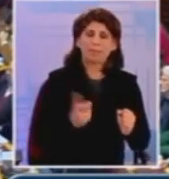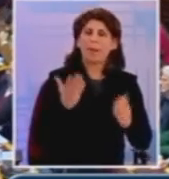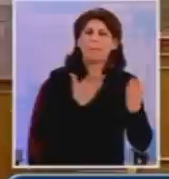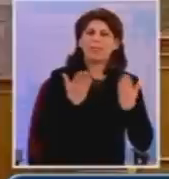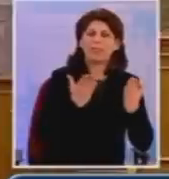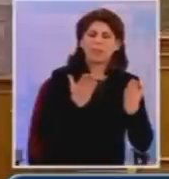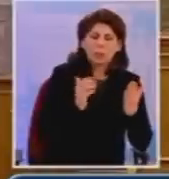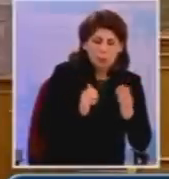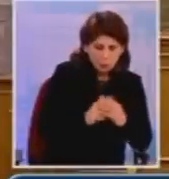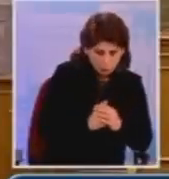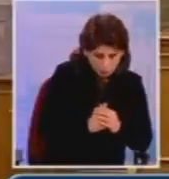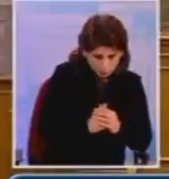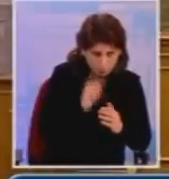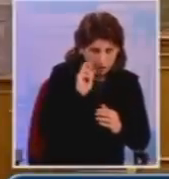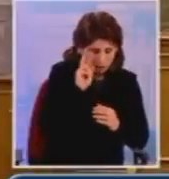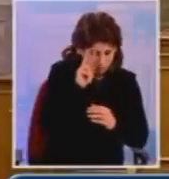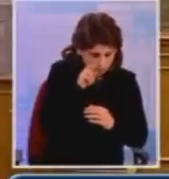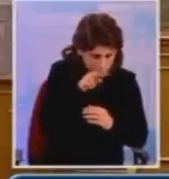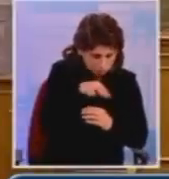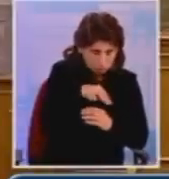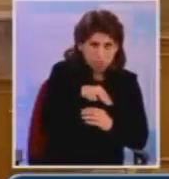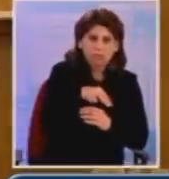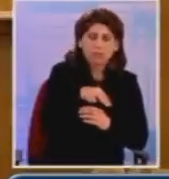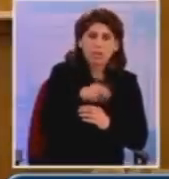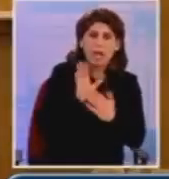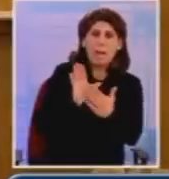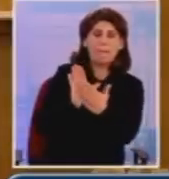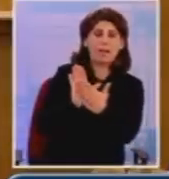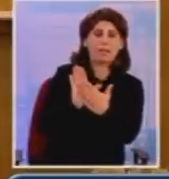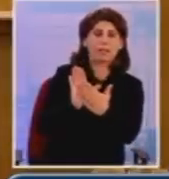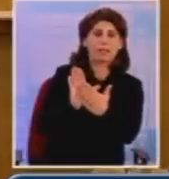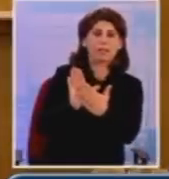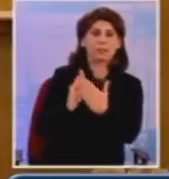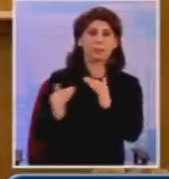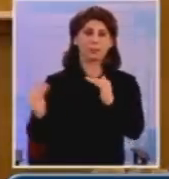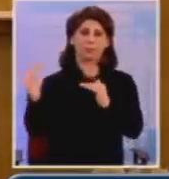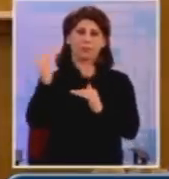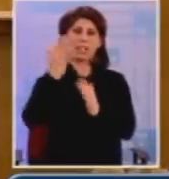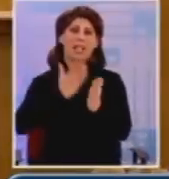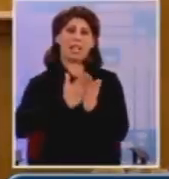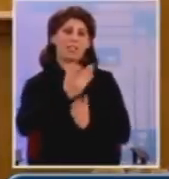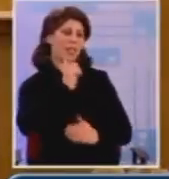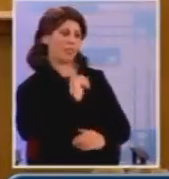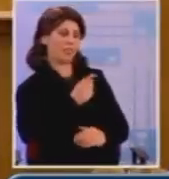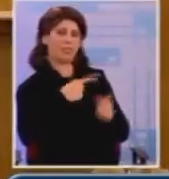κεφάλι και χαμηλώνει τα μάτια απέναντι στην αφιψηλού ηθική